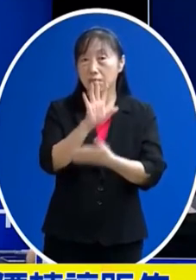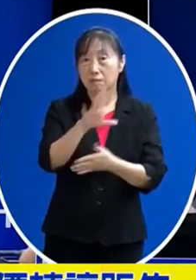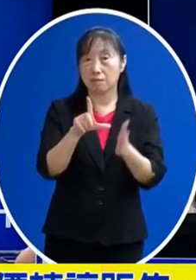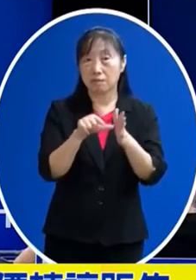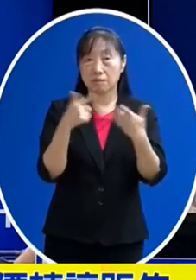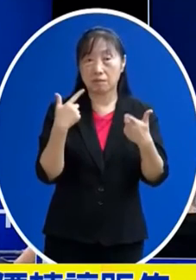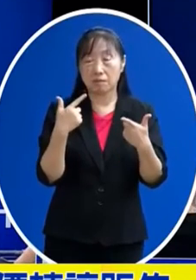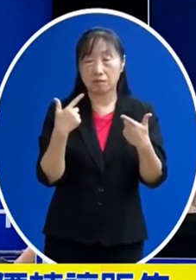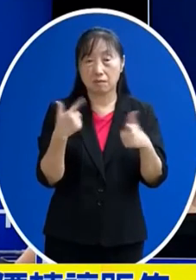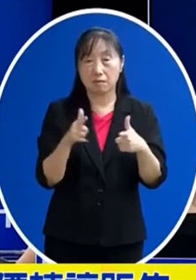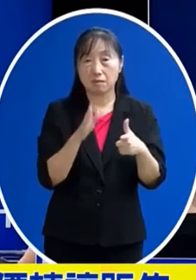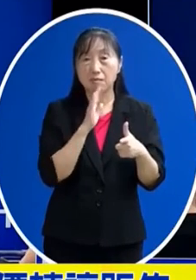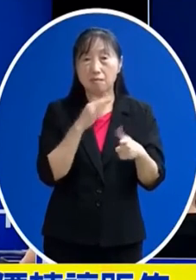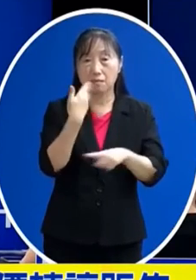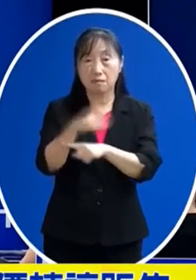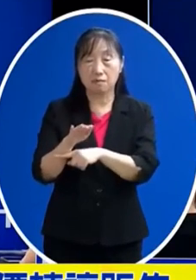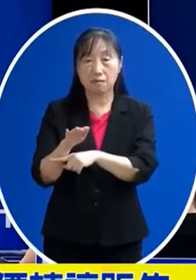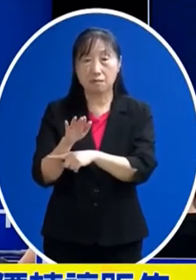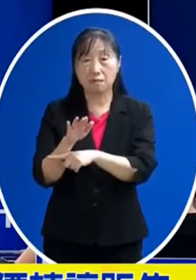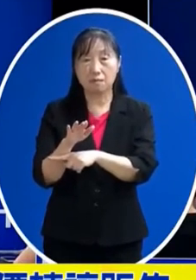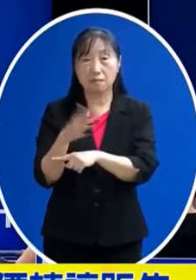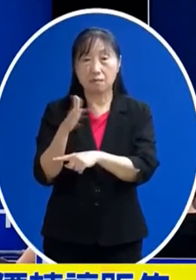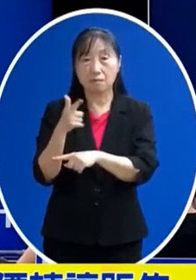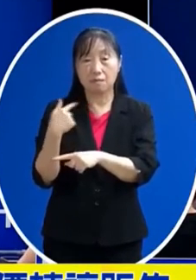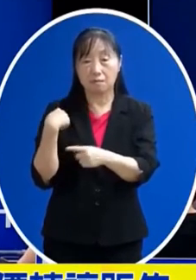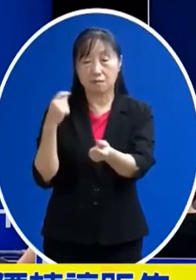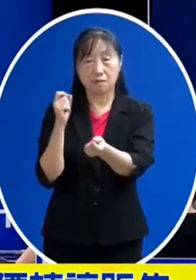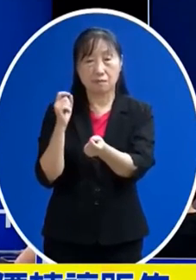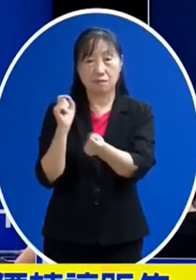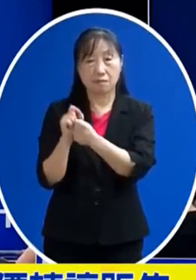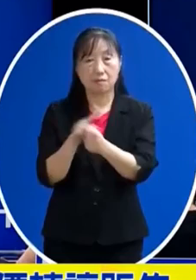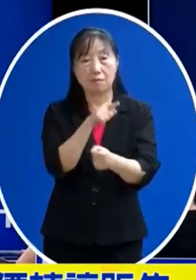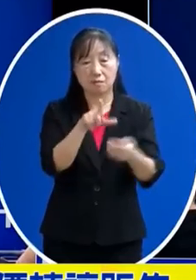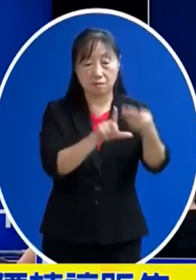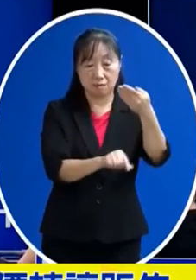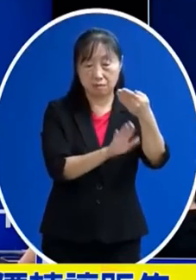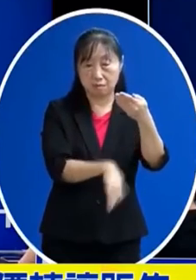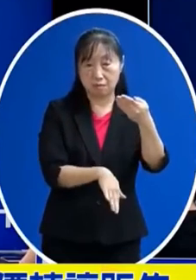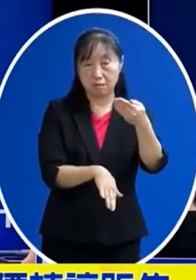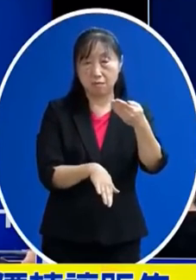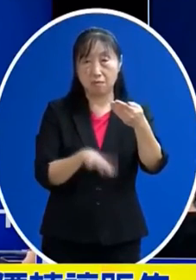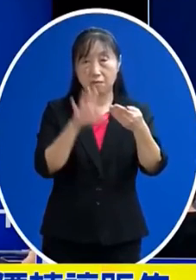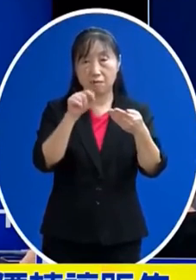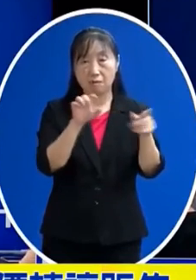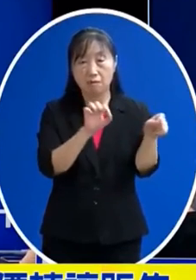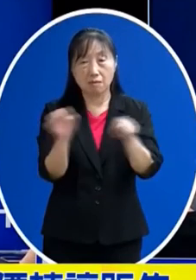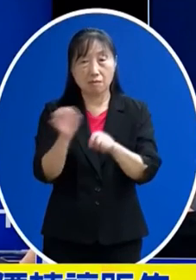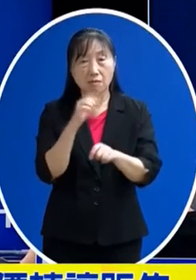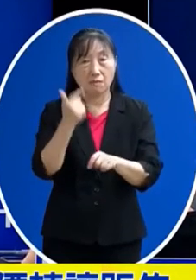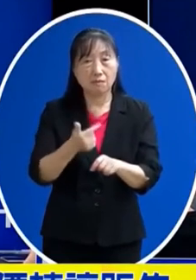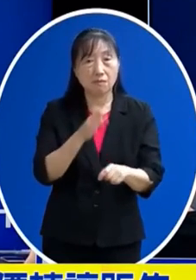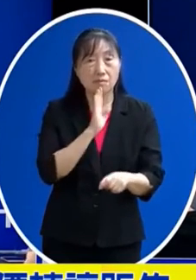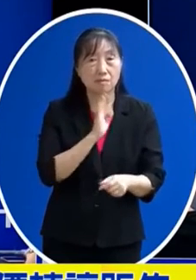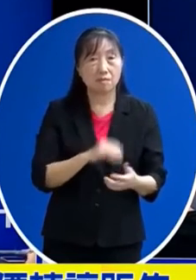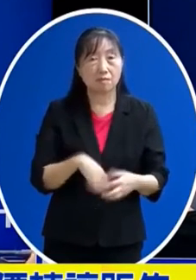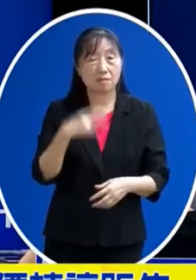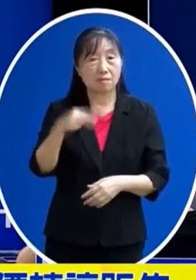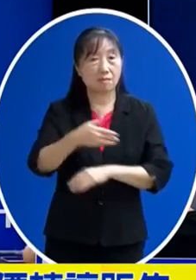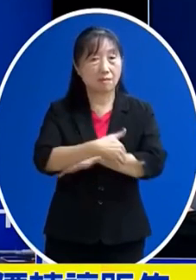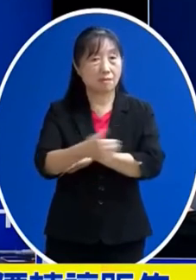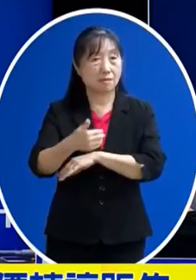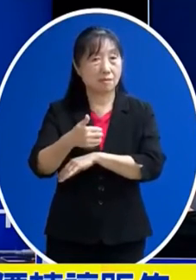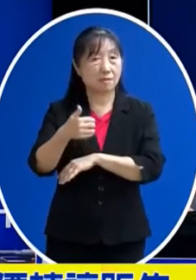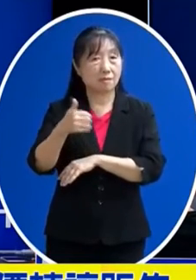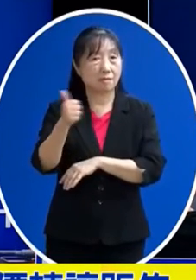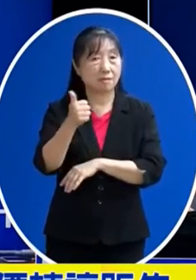近，是在死亡时间不是在最近，而在九月底，这样是不是有点晚一点？然后第二个，刚刚庄副有